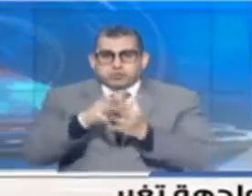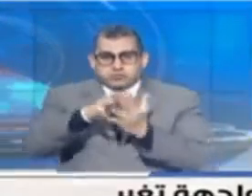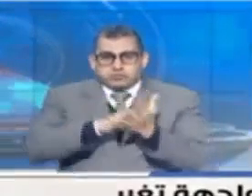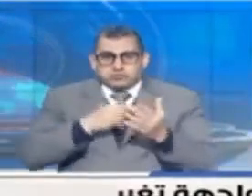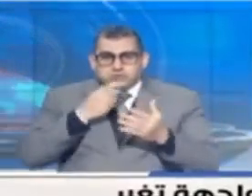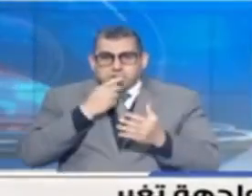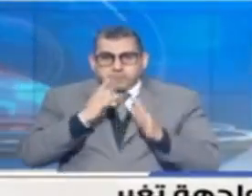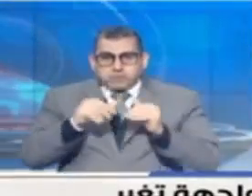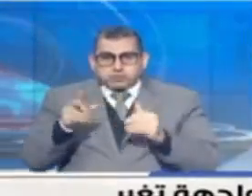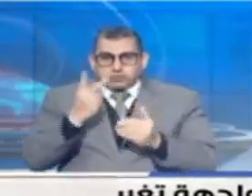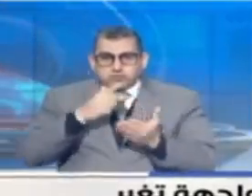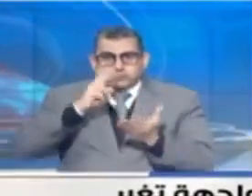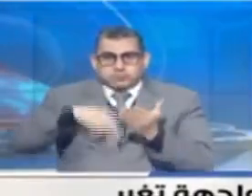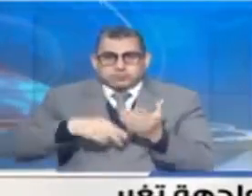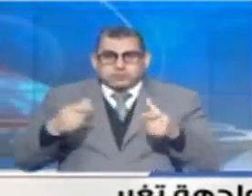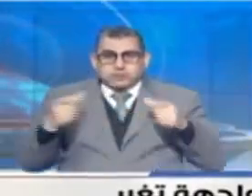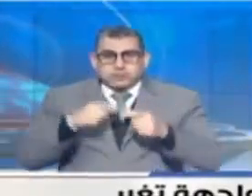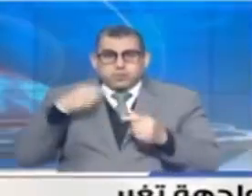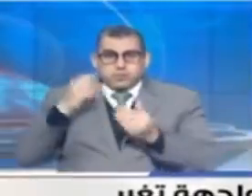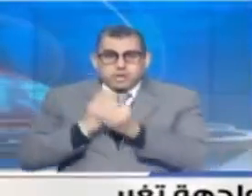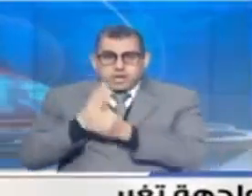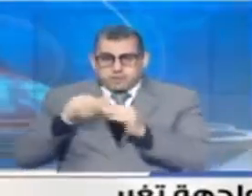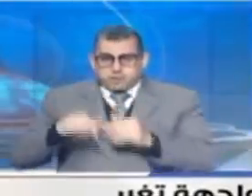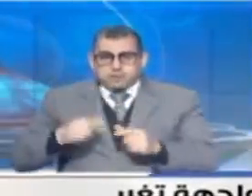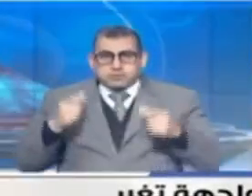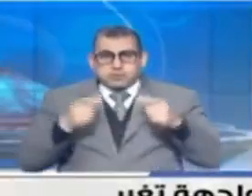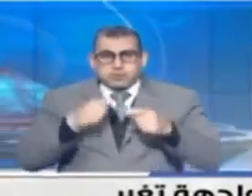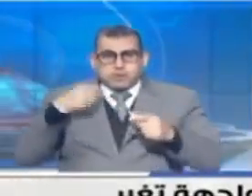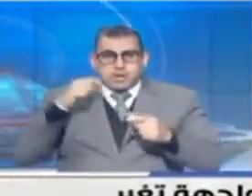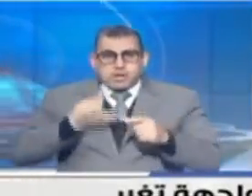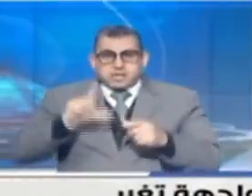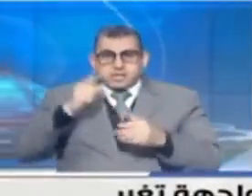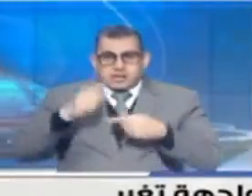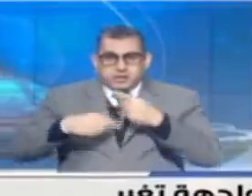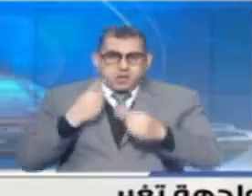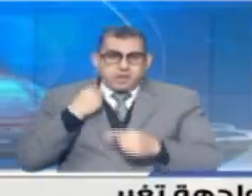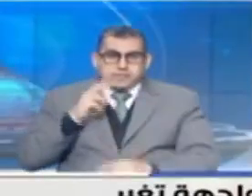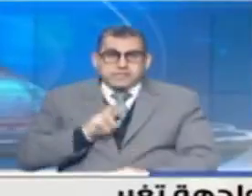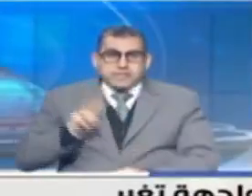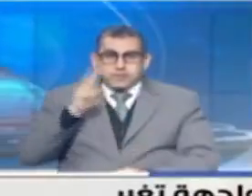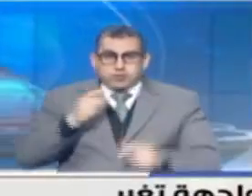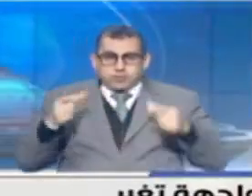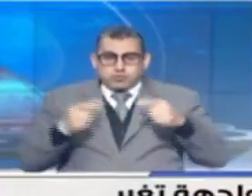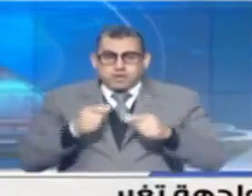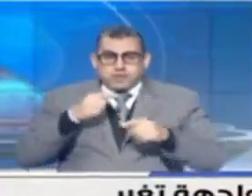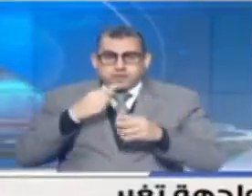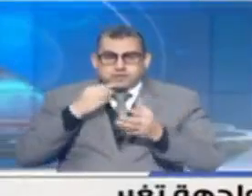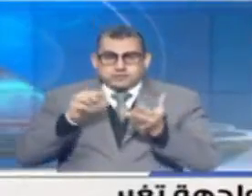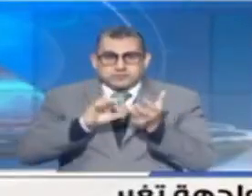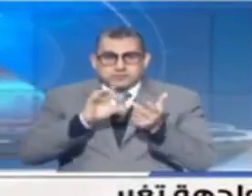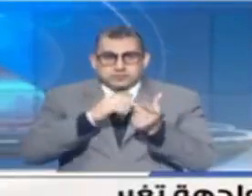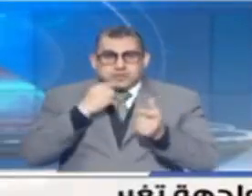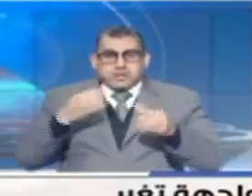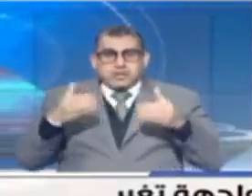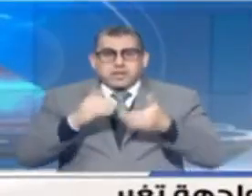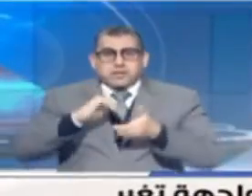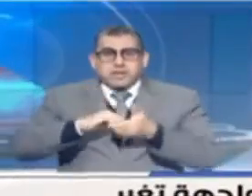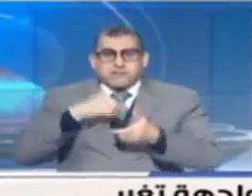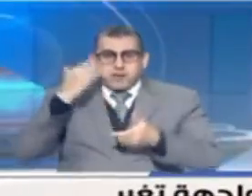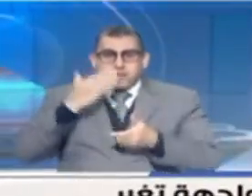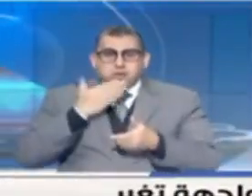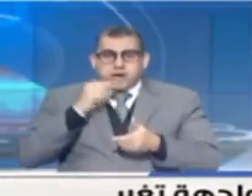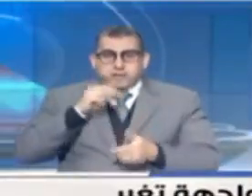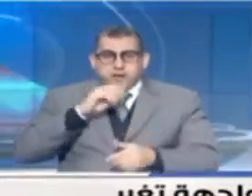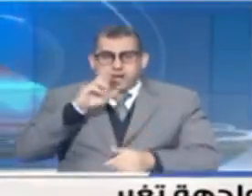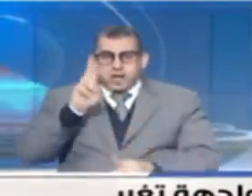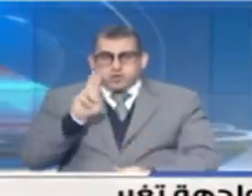المتحدة الصادر عقب اجتماع وزير الخارجية سامح شكري رئيس الدورة 27 لمؤتمر أطراف اتفاقية الأمم المتحدة الإطارية لتغير